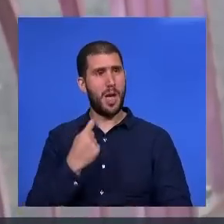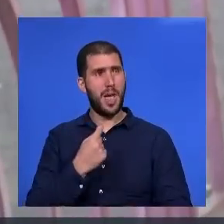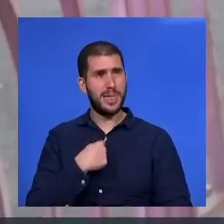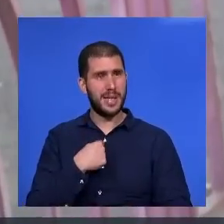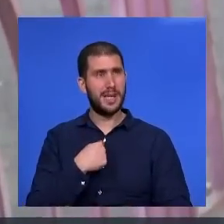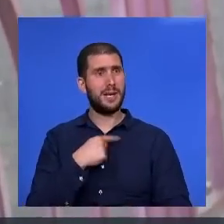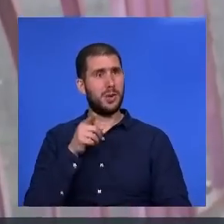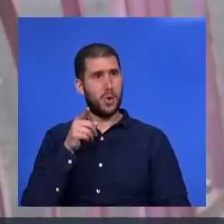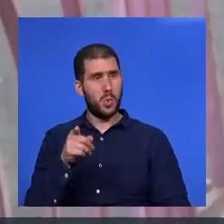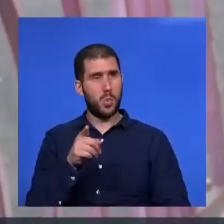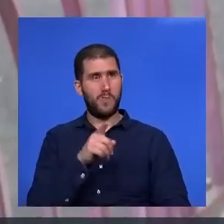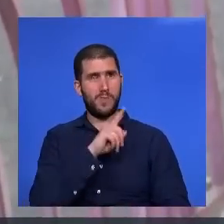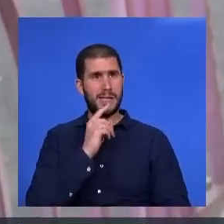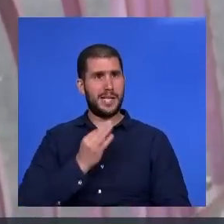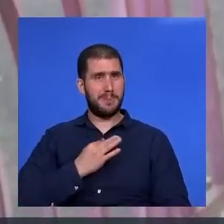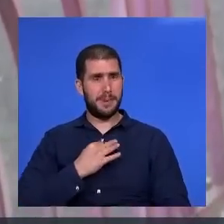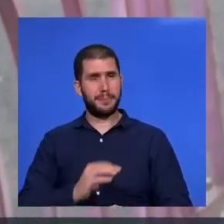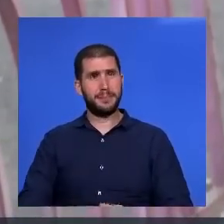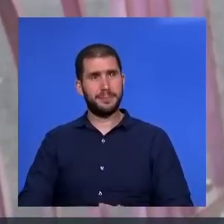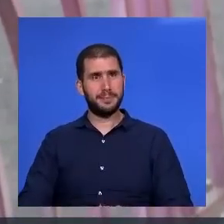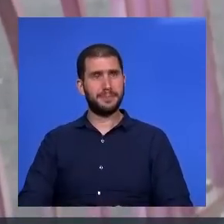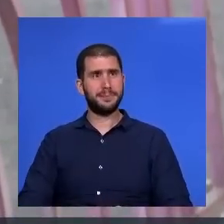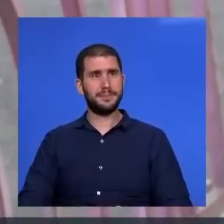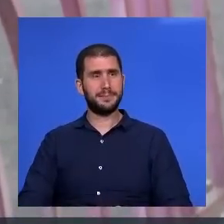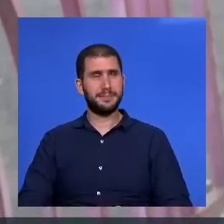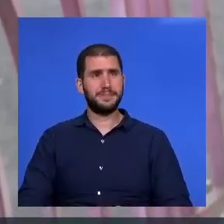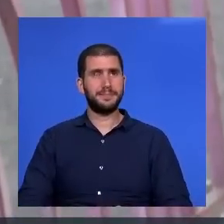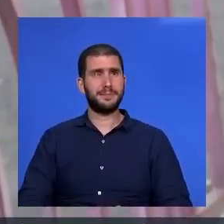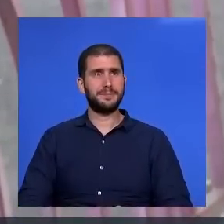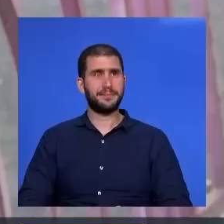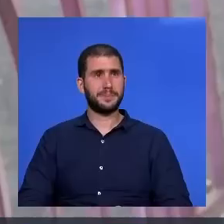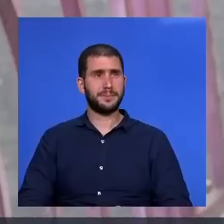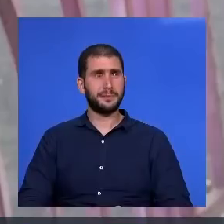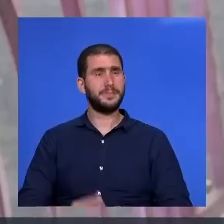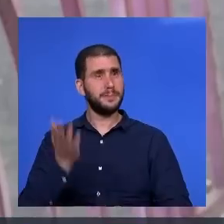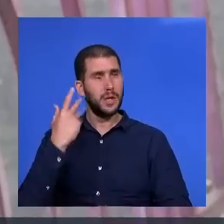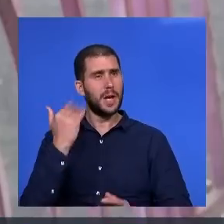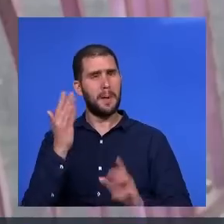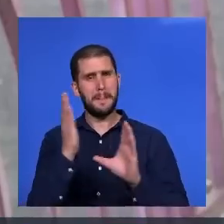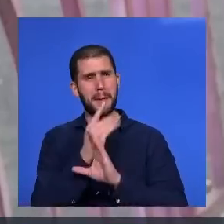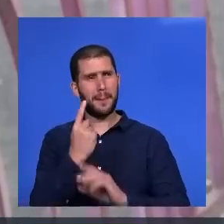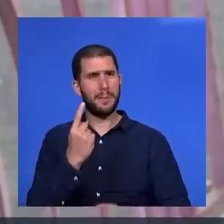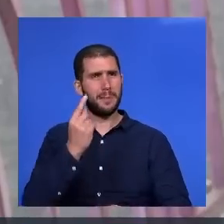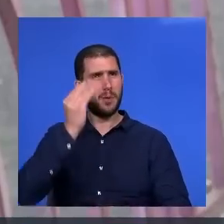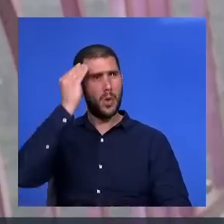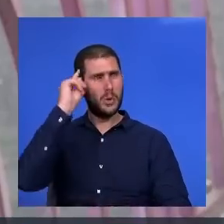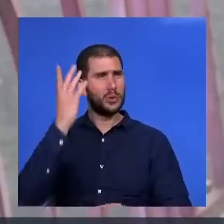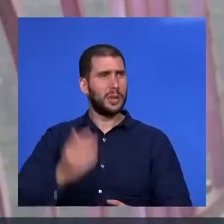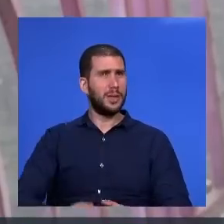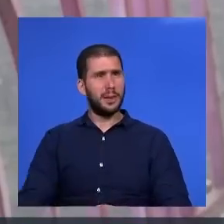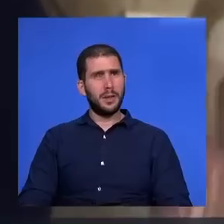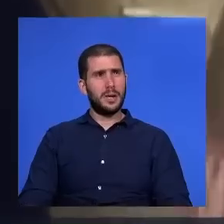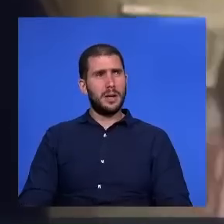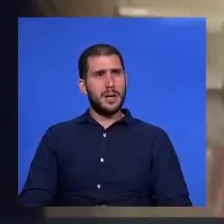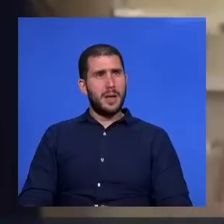אני, הוא ואימא שלי. היה שם כמה מחבלים, לא